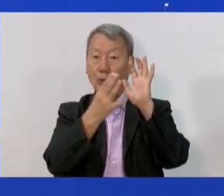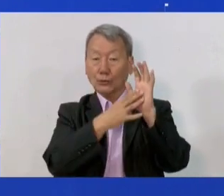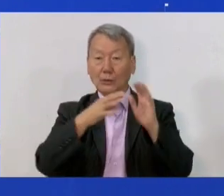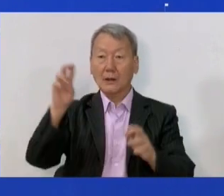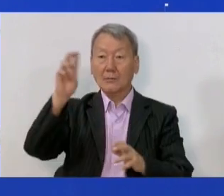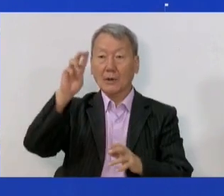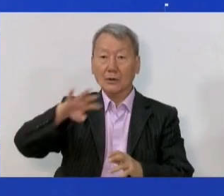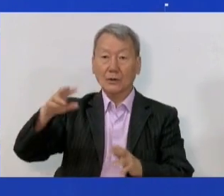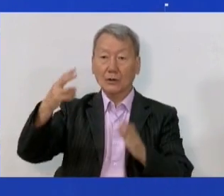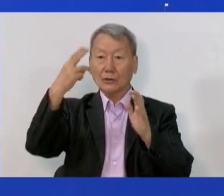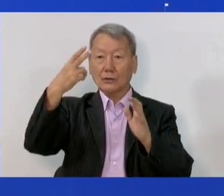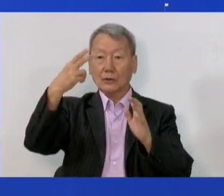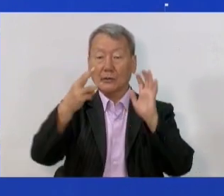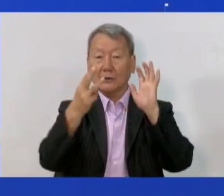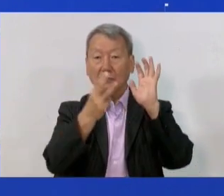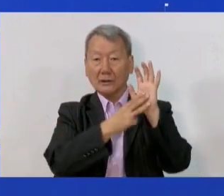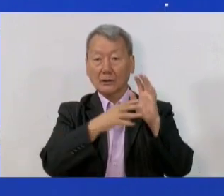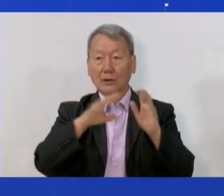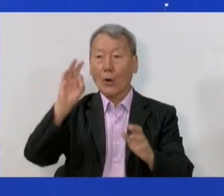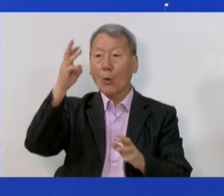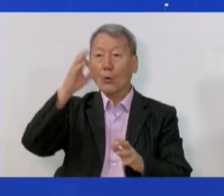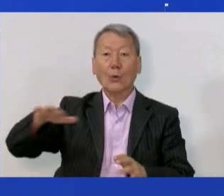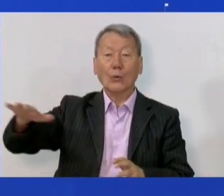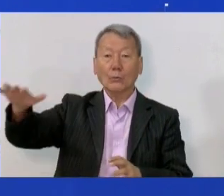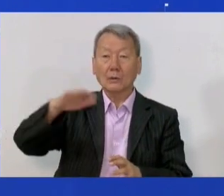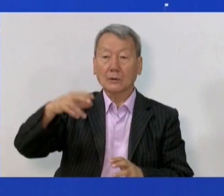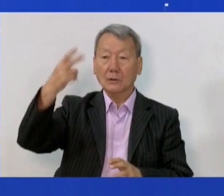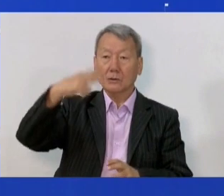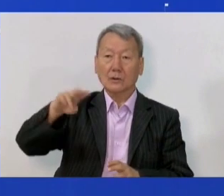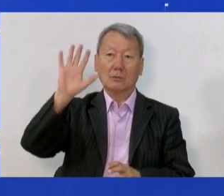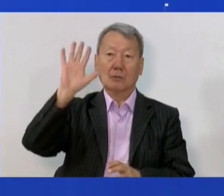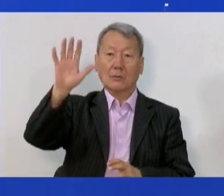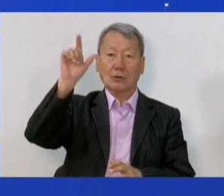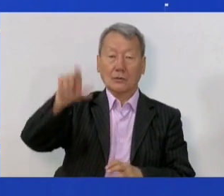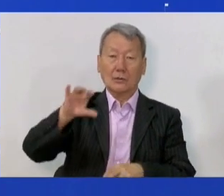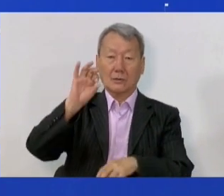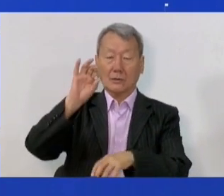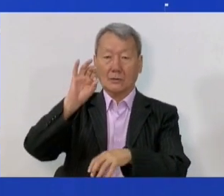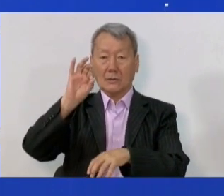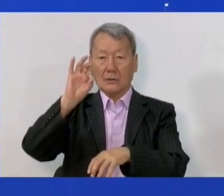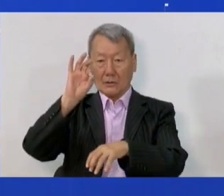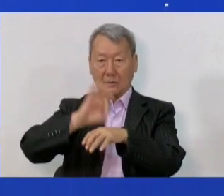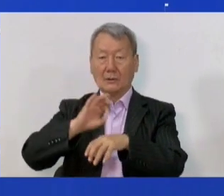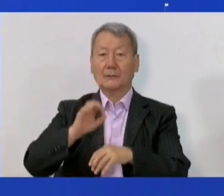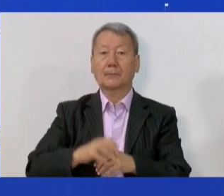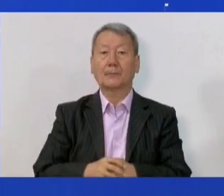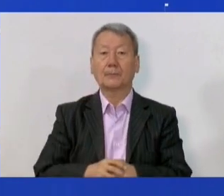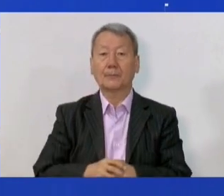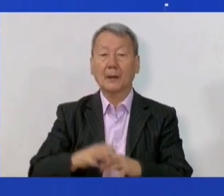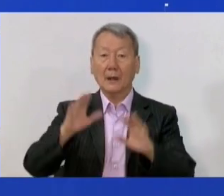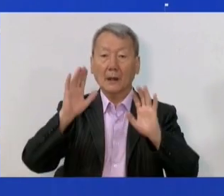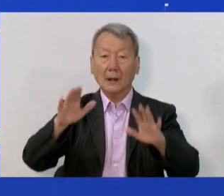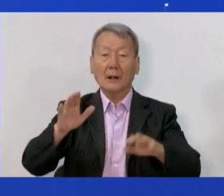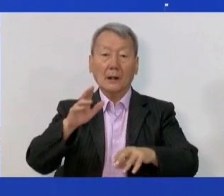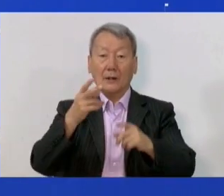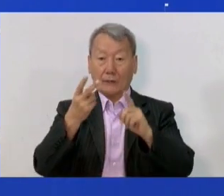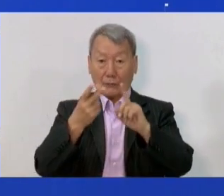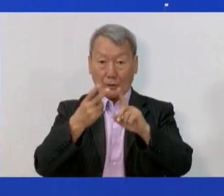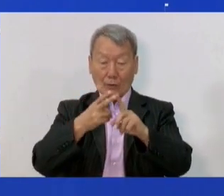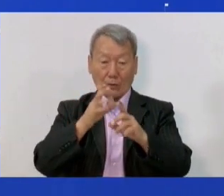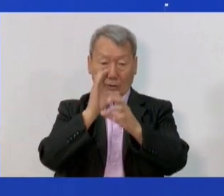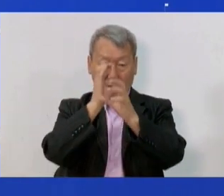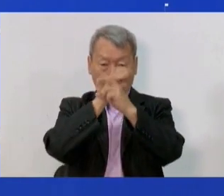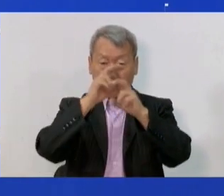Баткен облысында 28, Ош облысында 25 ұчыр ғатталды. Айлами клиникалық